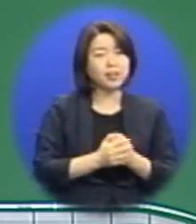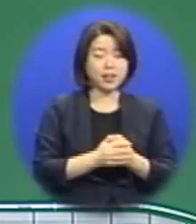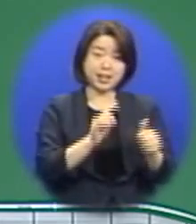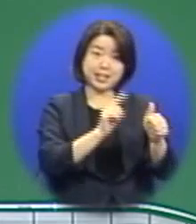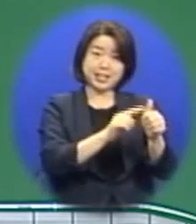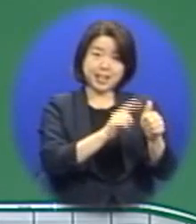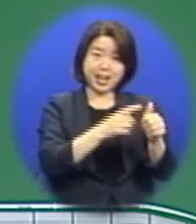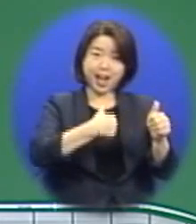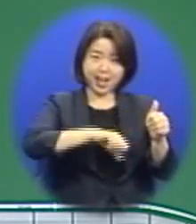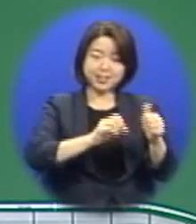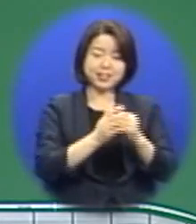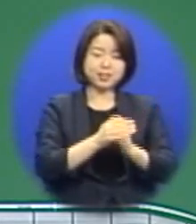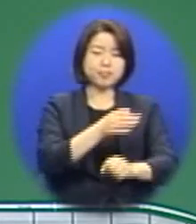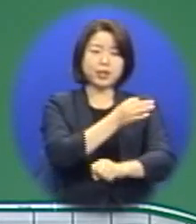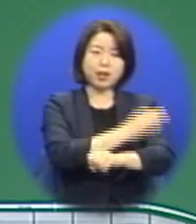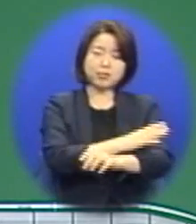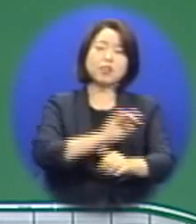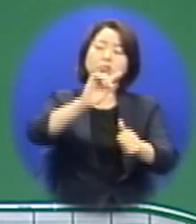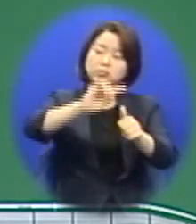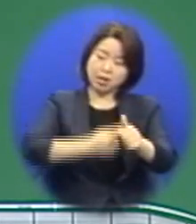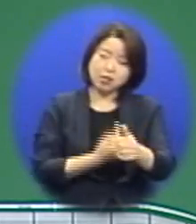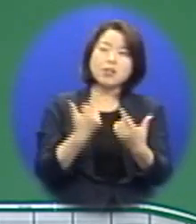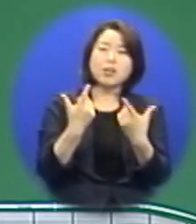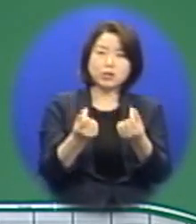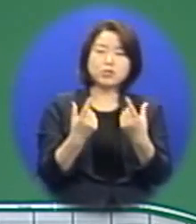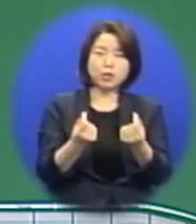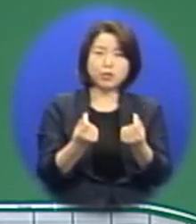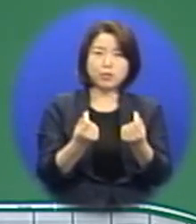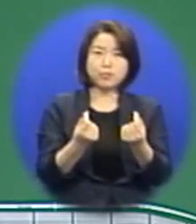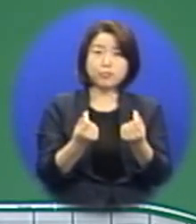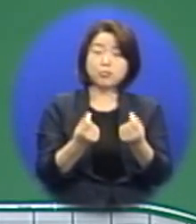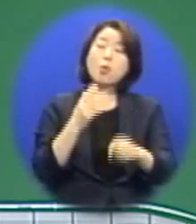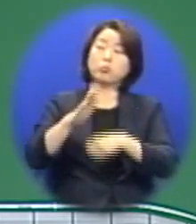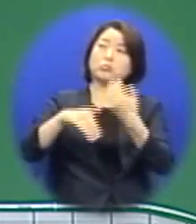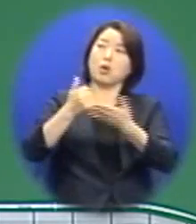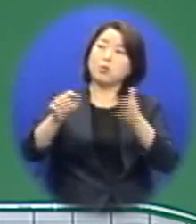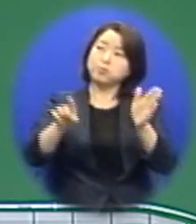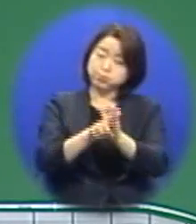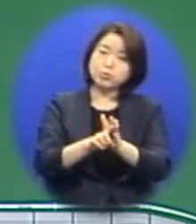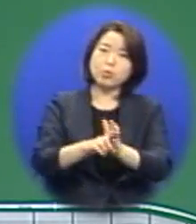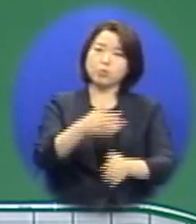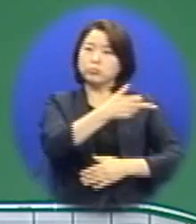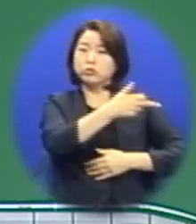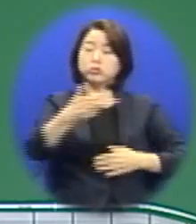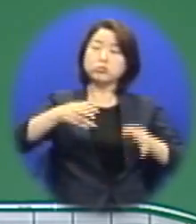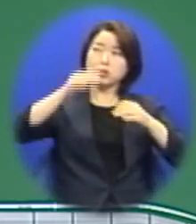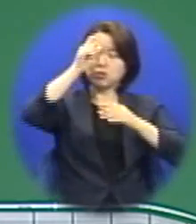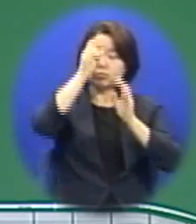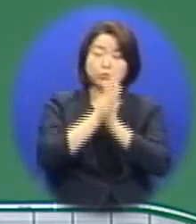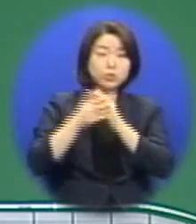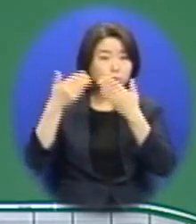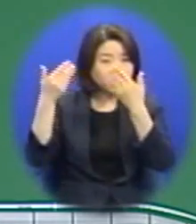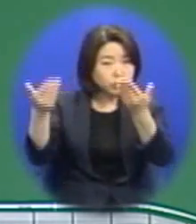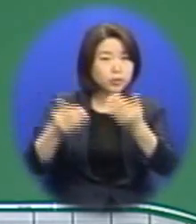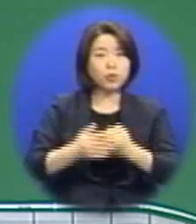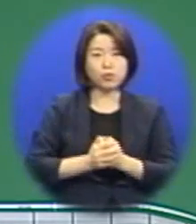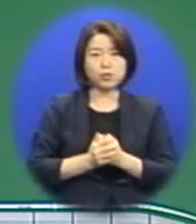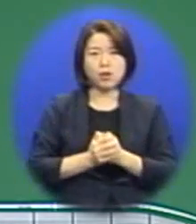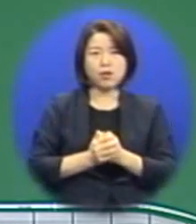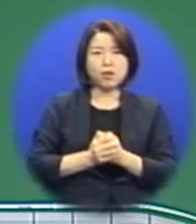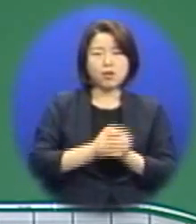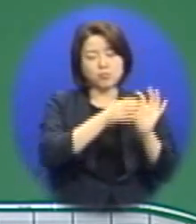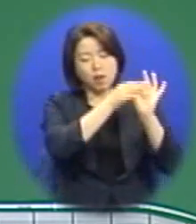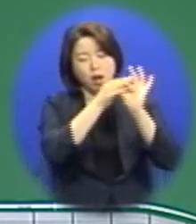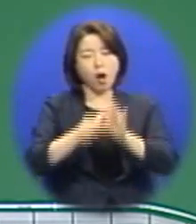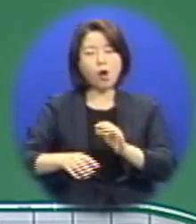너무나 간단하게 너무나 당연하다는 듯이 하나님을 믿고 크게 기도하고 그리고 막